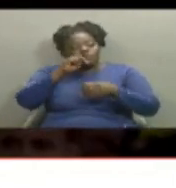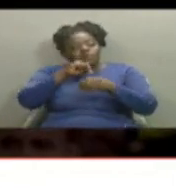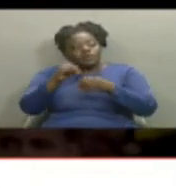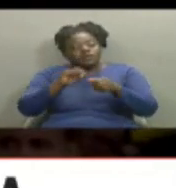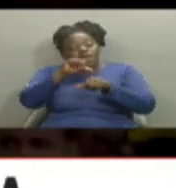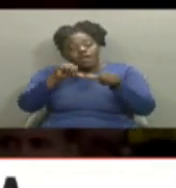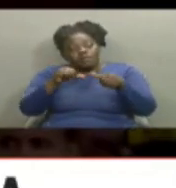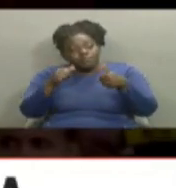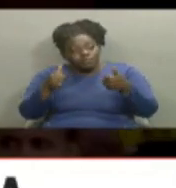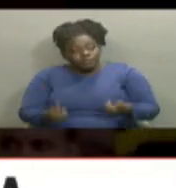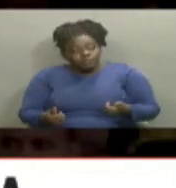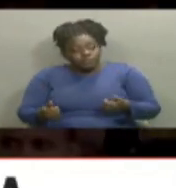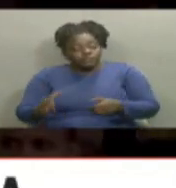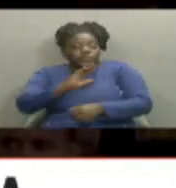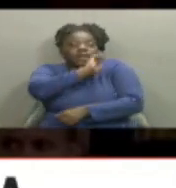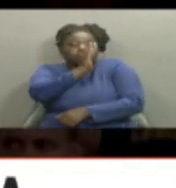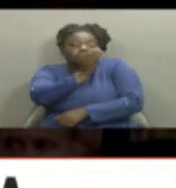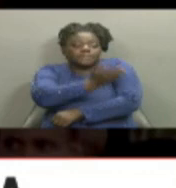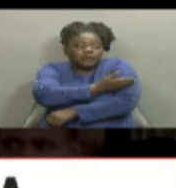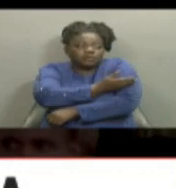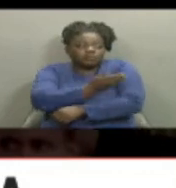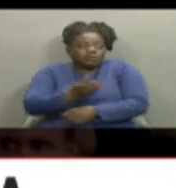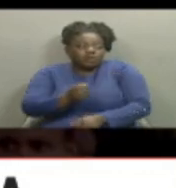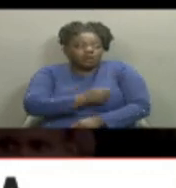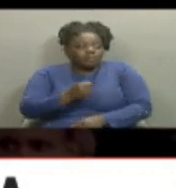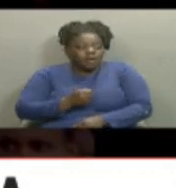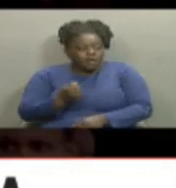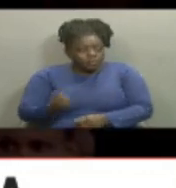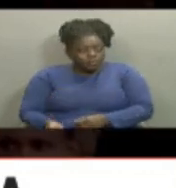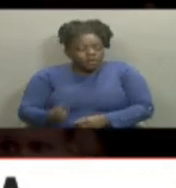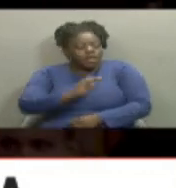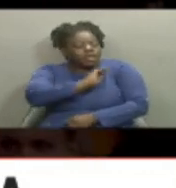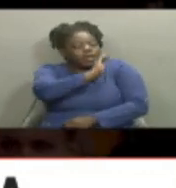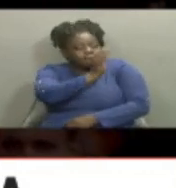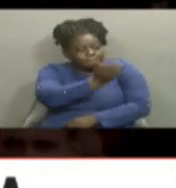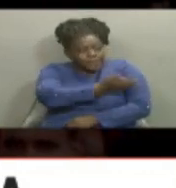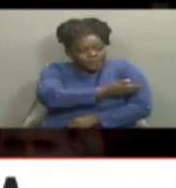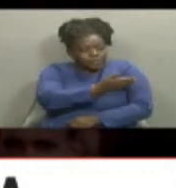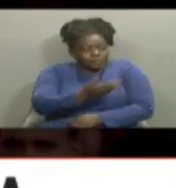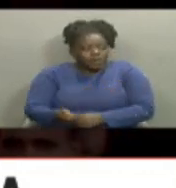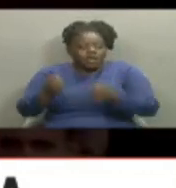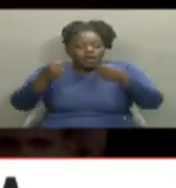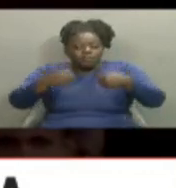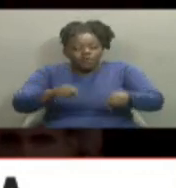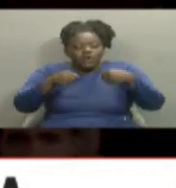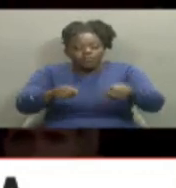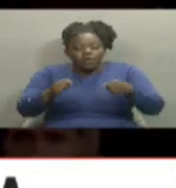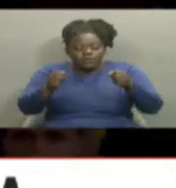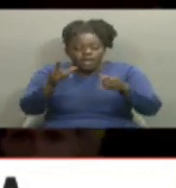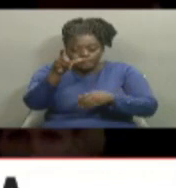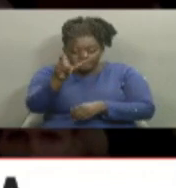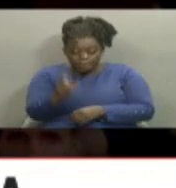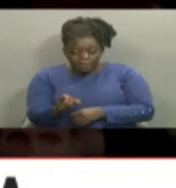is about the empowerment of Mama Mboga, the empowerment of the boda boda gentleman,